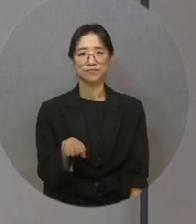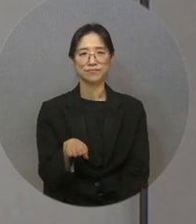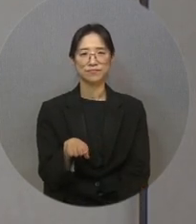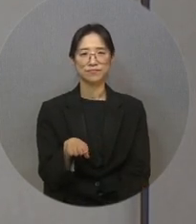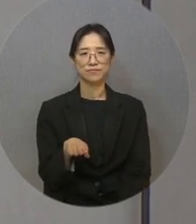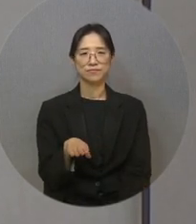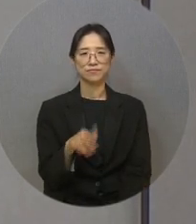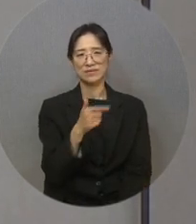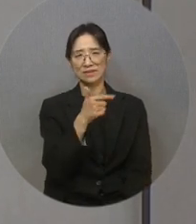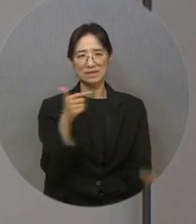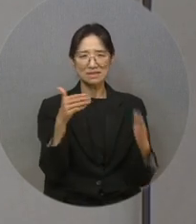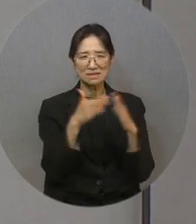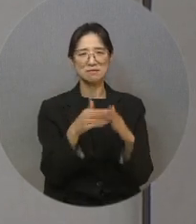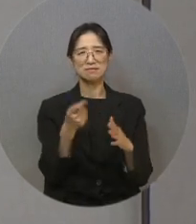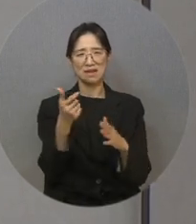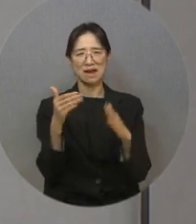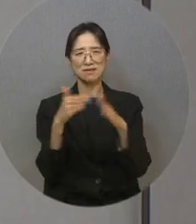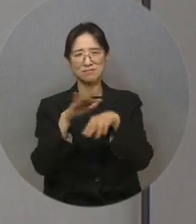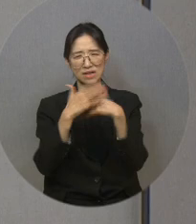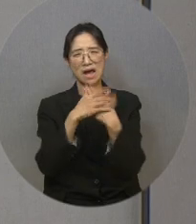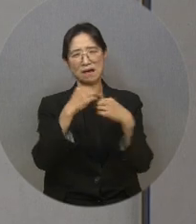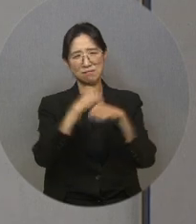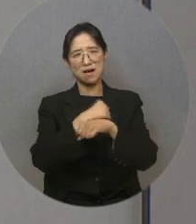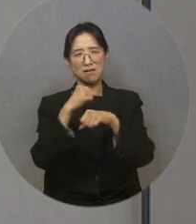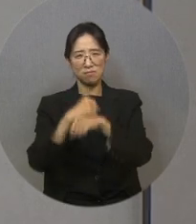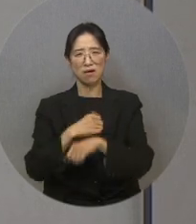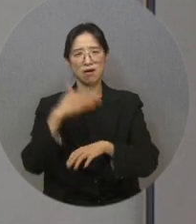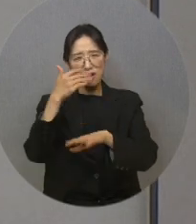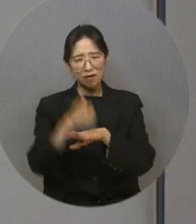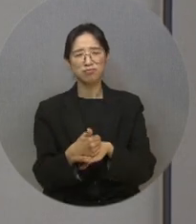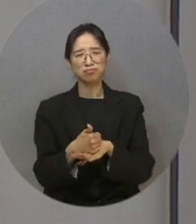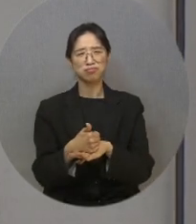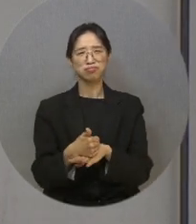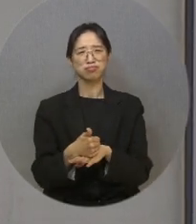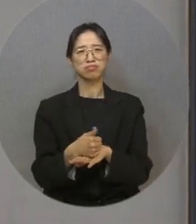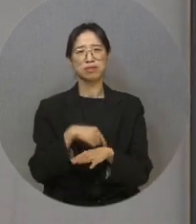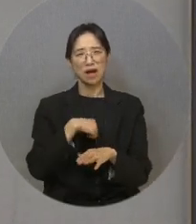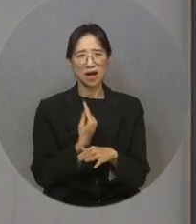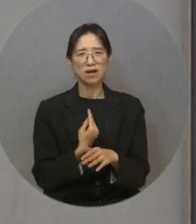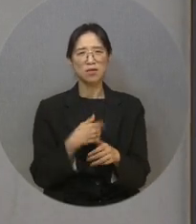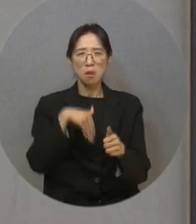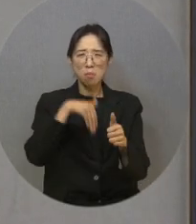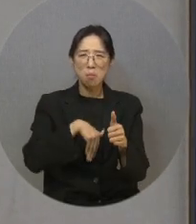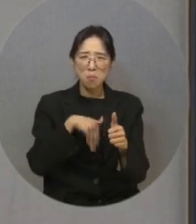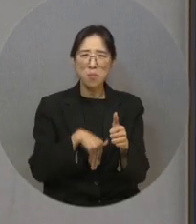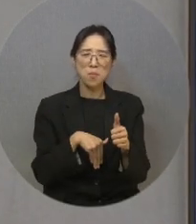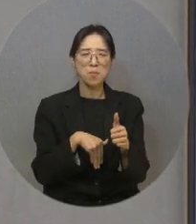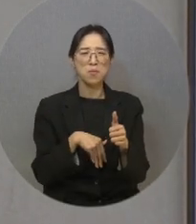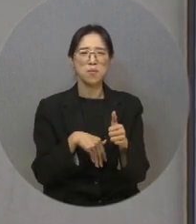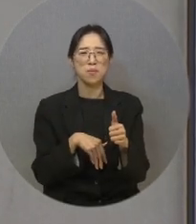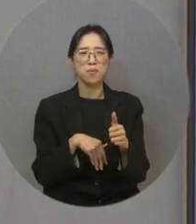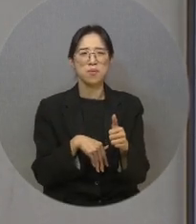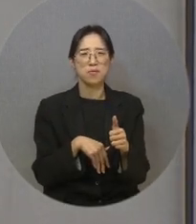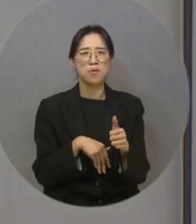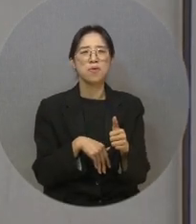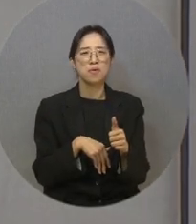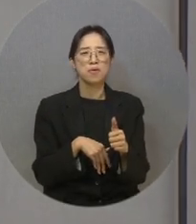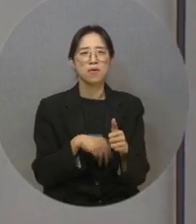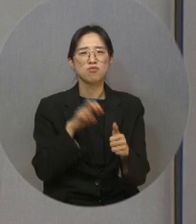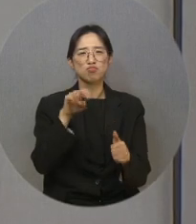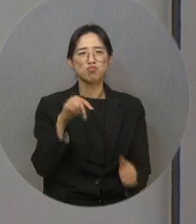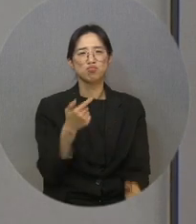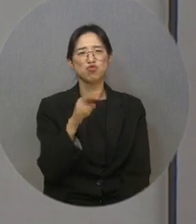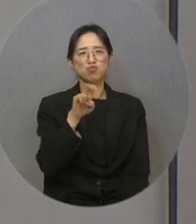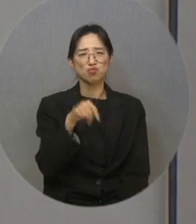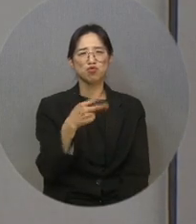큰 집 작은 집 다 멸망시켜버리고 자기도 결국은 복속되는 문무대왕이